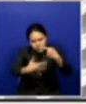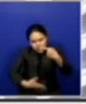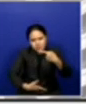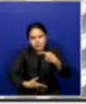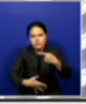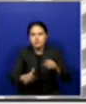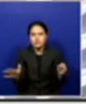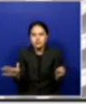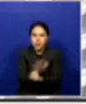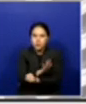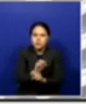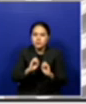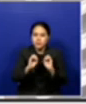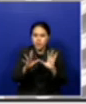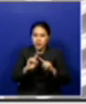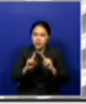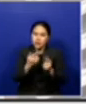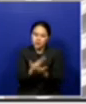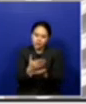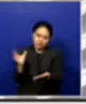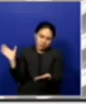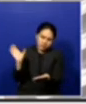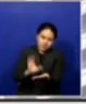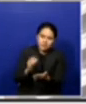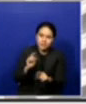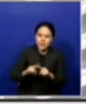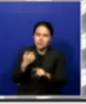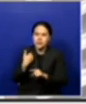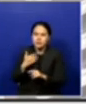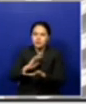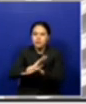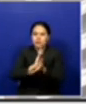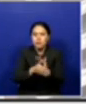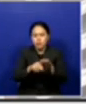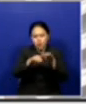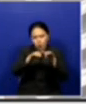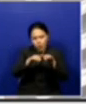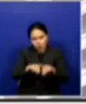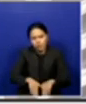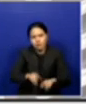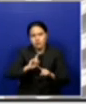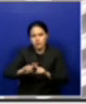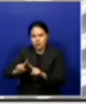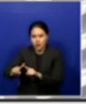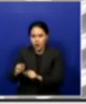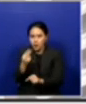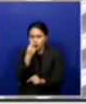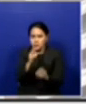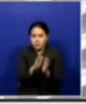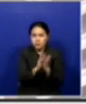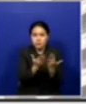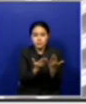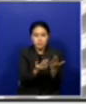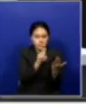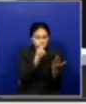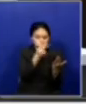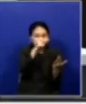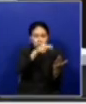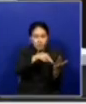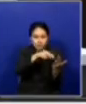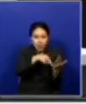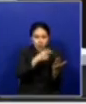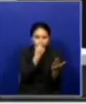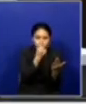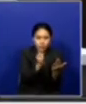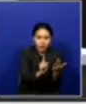บลงทุนนะครับหลายเรื่องเนี่ยท่านไปปรับลดลงมาเนี่ยเขาไปดูรายละเอียดในเล่มนี้นะครับผมว่าให้หน่วย